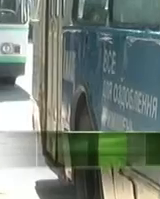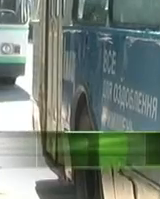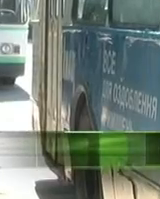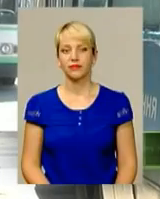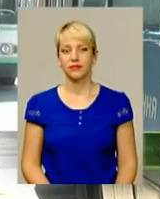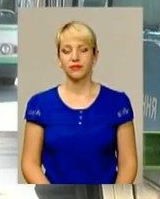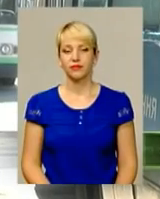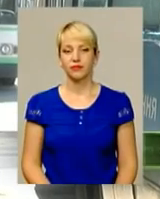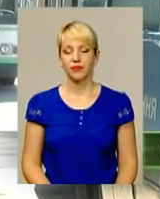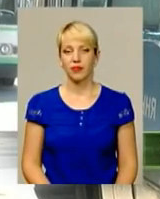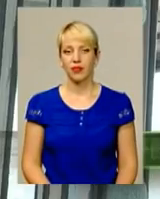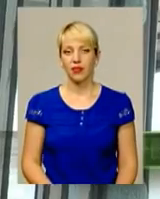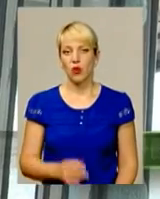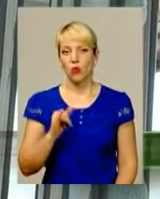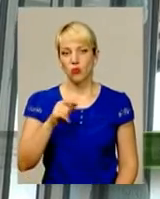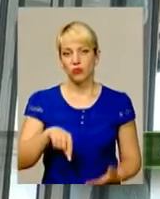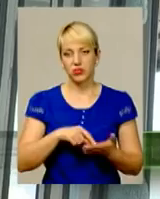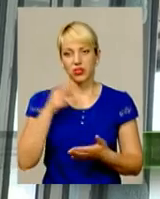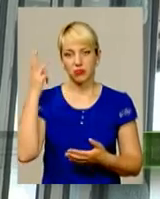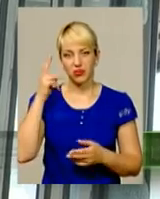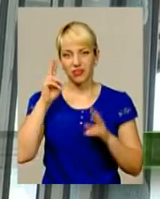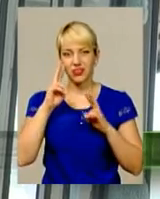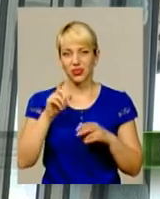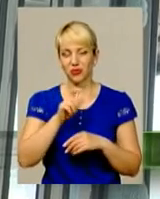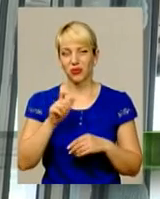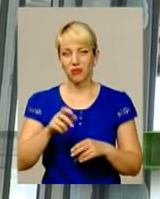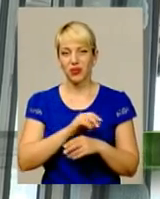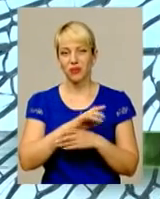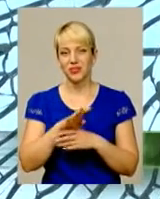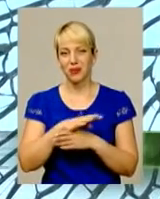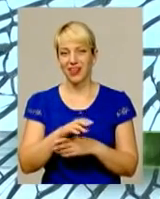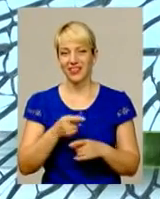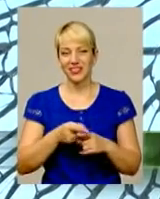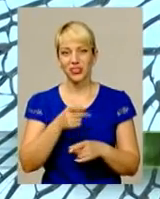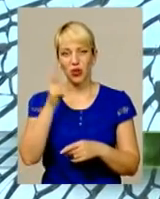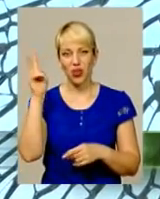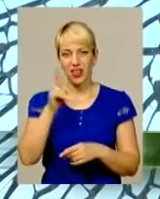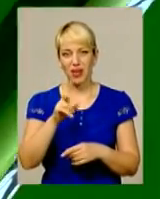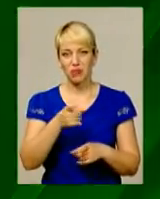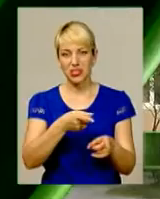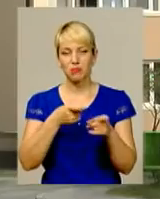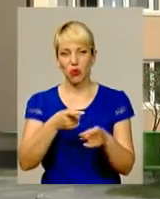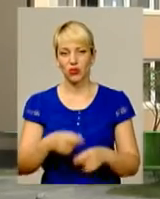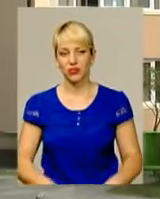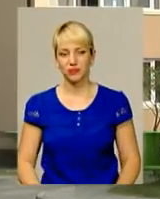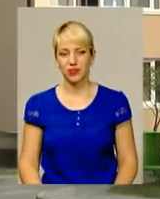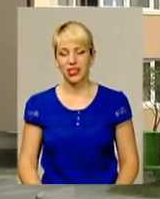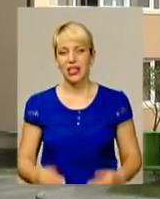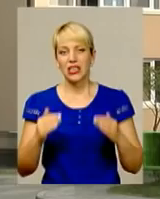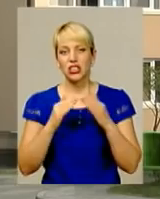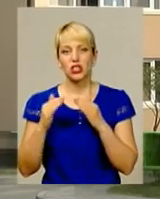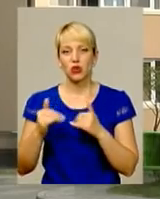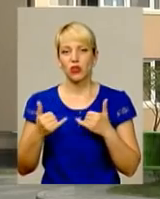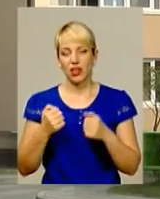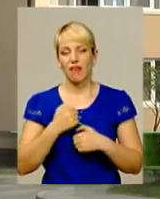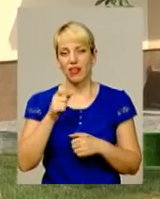Із кущів по Рогатому у Хмельницькому невідомі обстріляли тролейбус з пневматичної зброї. Житло для військових у